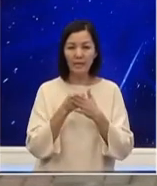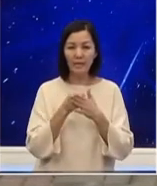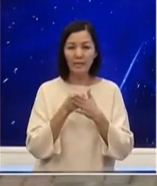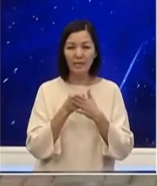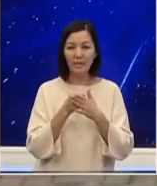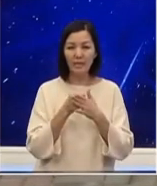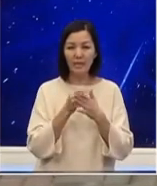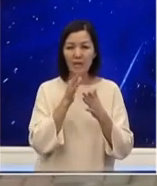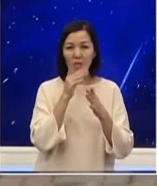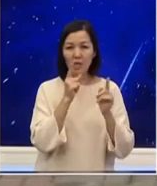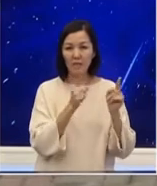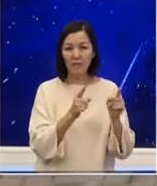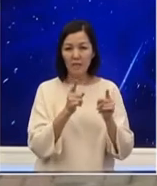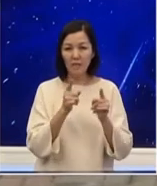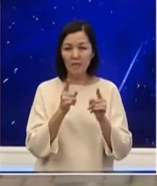балаларға және де